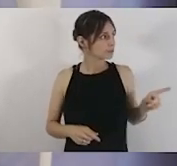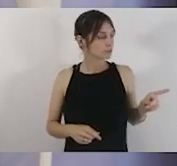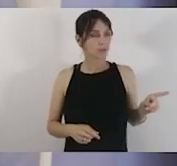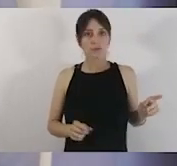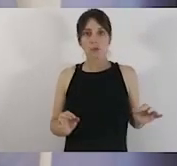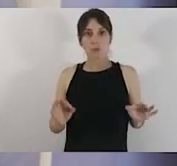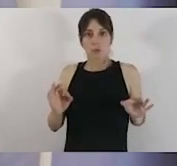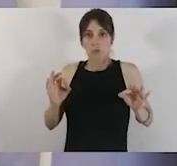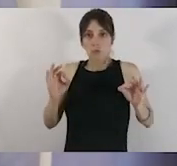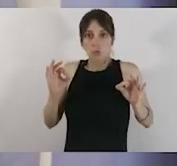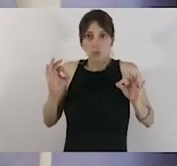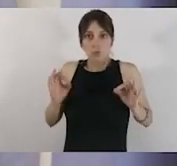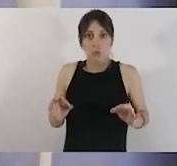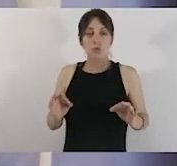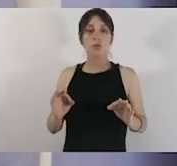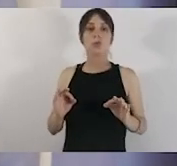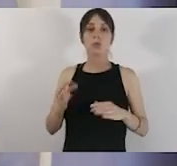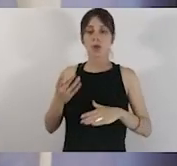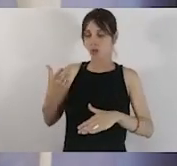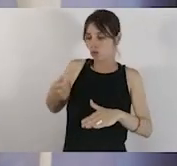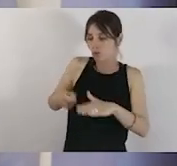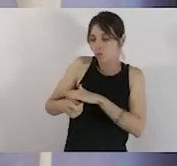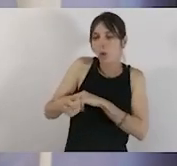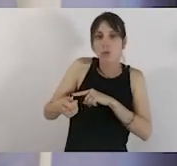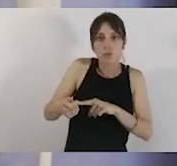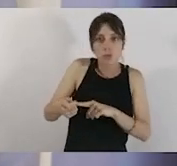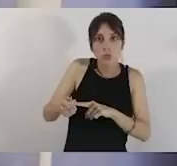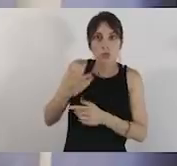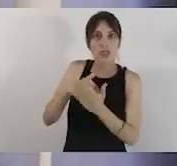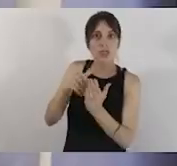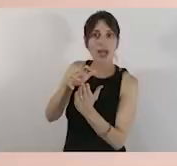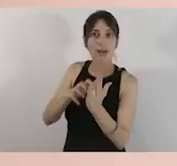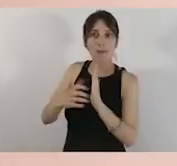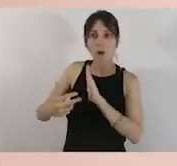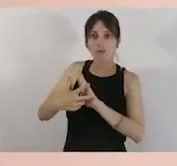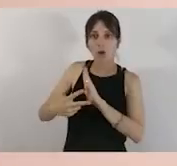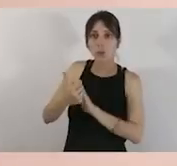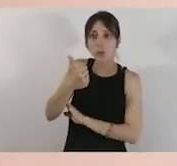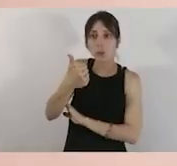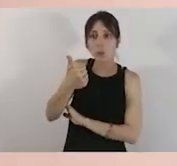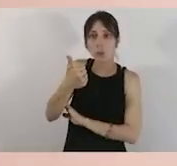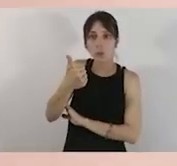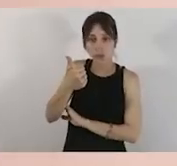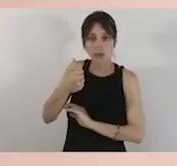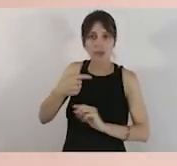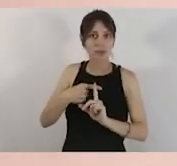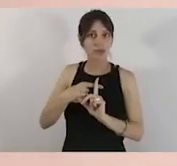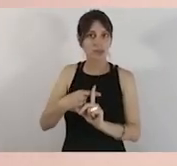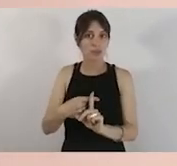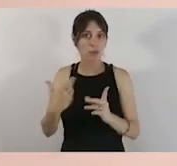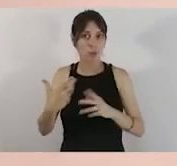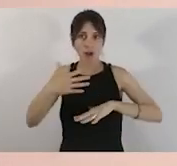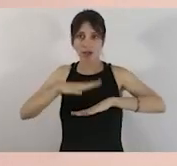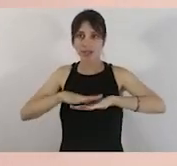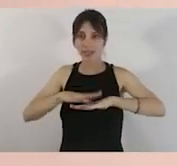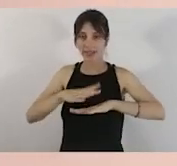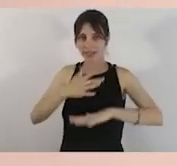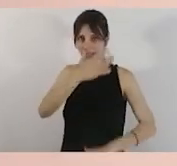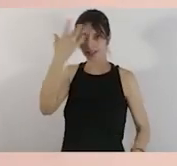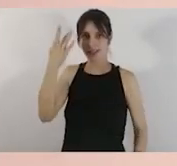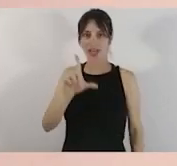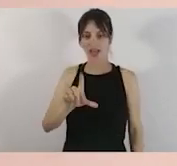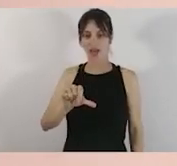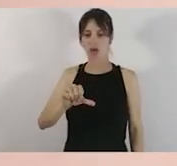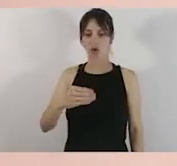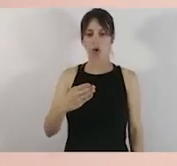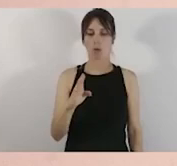donc parmi les subventions votées dans ce rapport, il y en a une qui cible plus particulièrement le quartier de Saint-Lambert, et